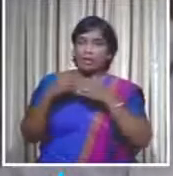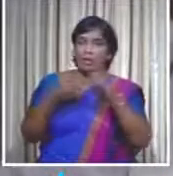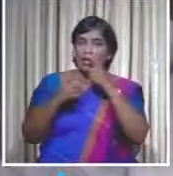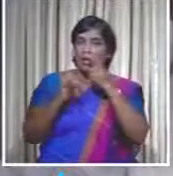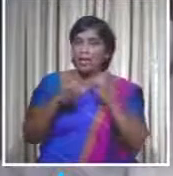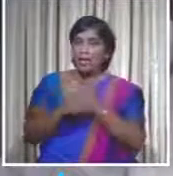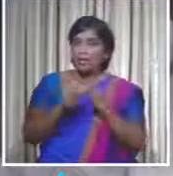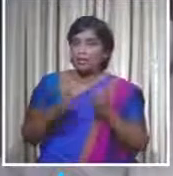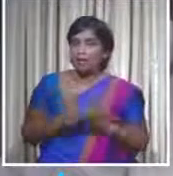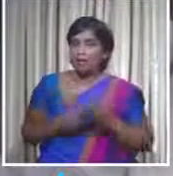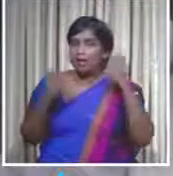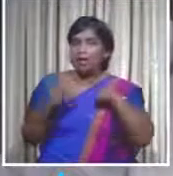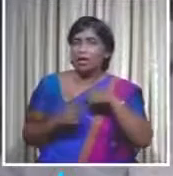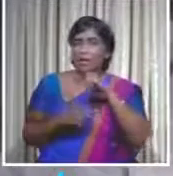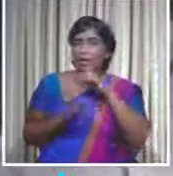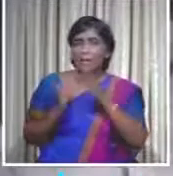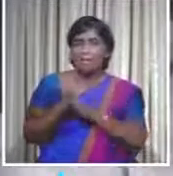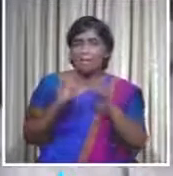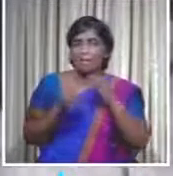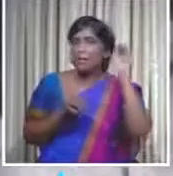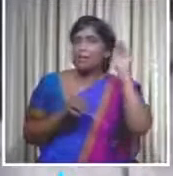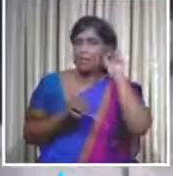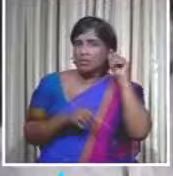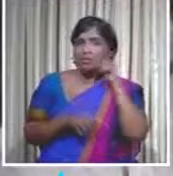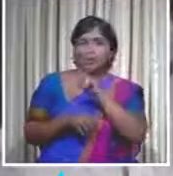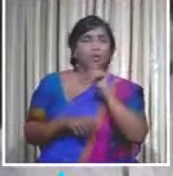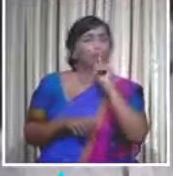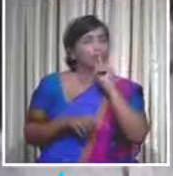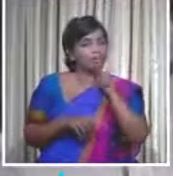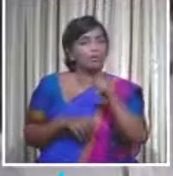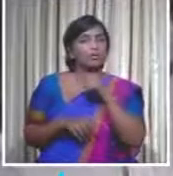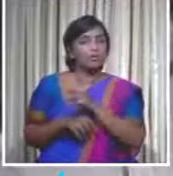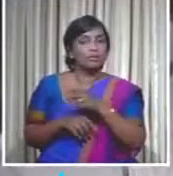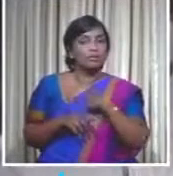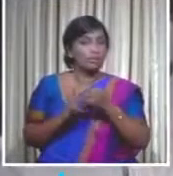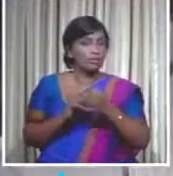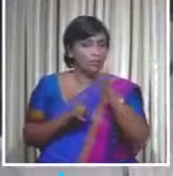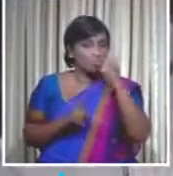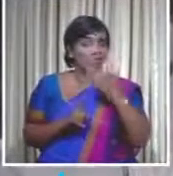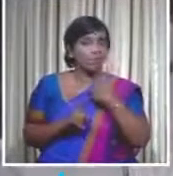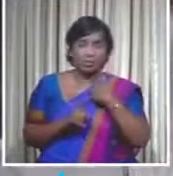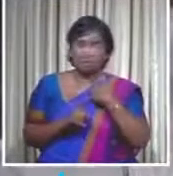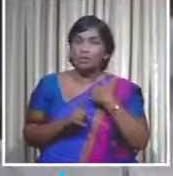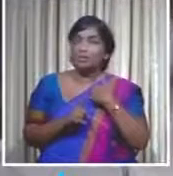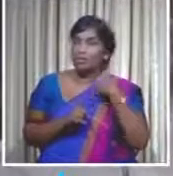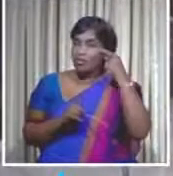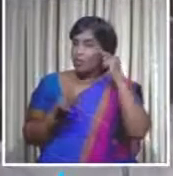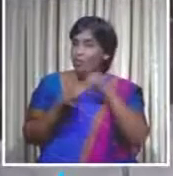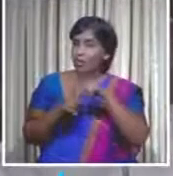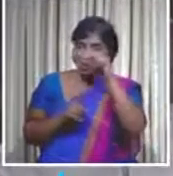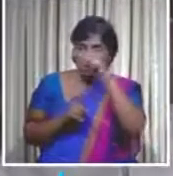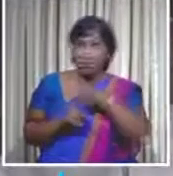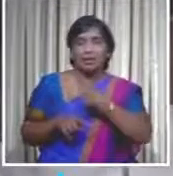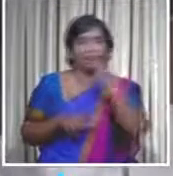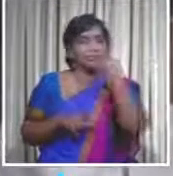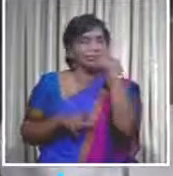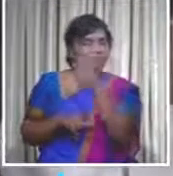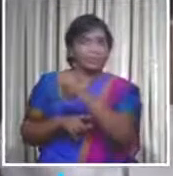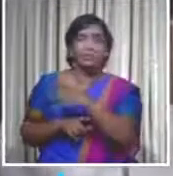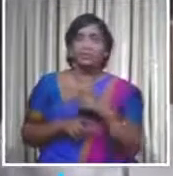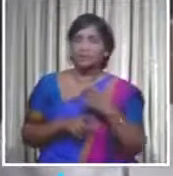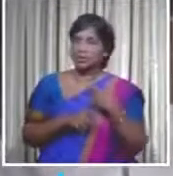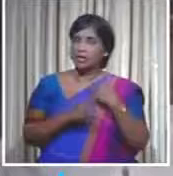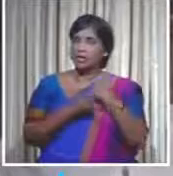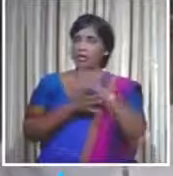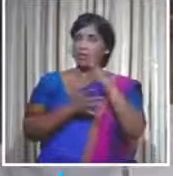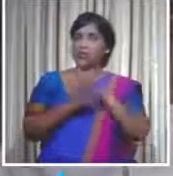ටැංකි පිපුරුණා අපි අහුවා මාධ්‍ය තුල. එතකොට එතුමා කියනවා මම ජනාධිපතිතුමාට මේ වංචාව ගැන දන්වලා තියෙනවා කියලා. මම මේ